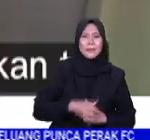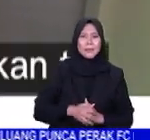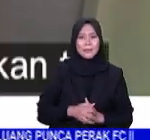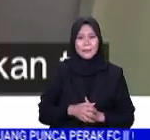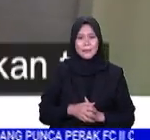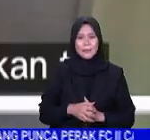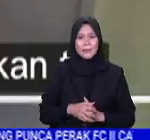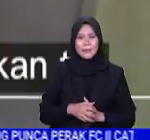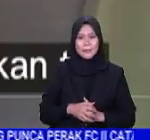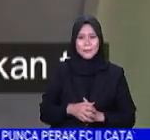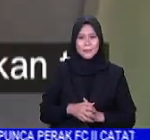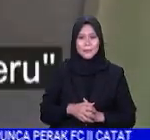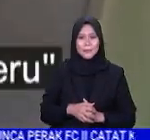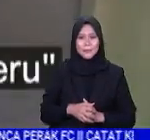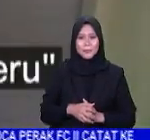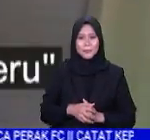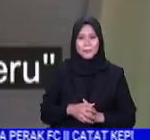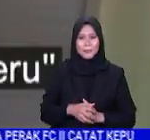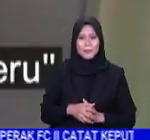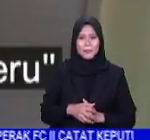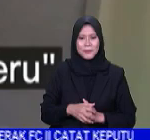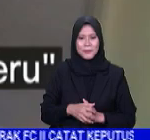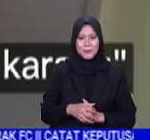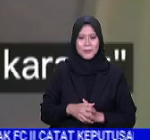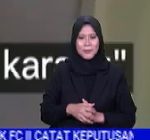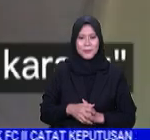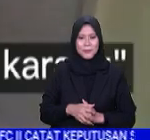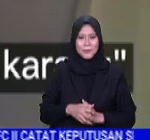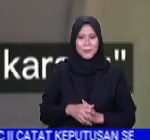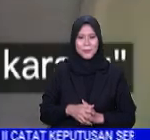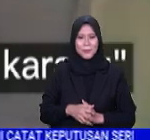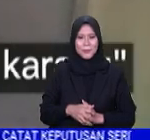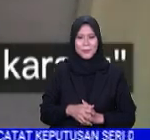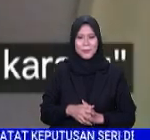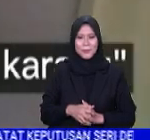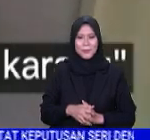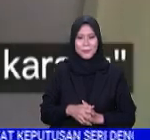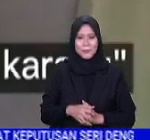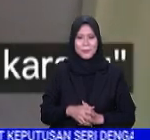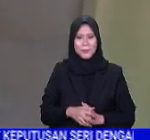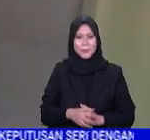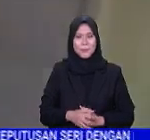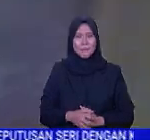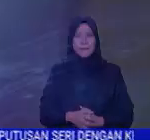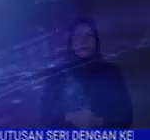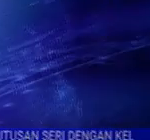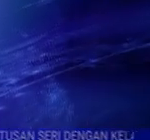Kan tak pasal ikan tu ikut kau, betul-betul kau puas pulak satu pasal tu kan.